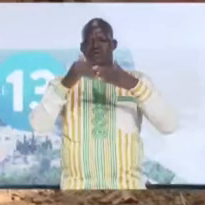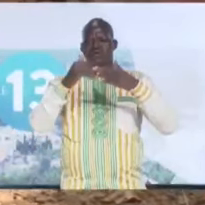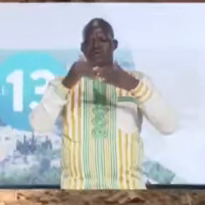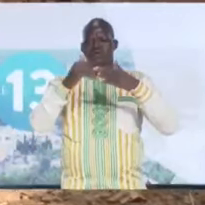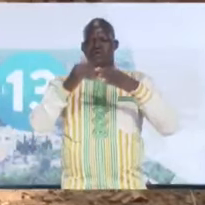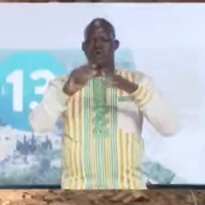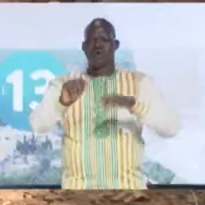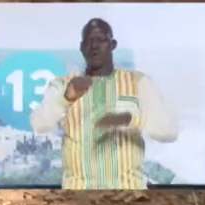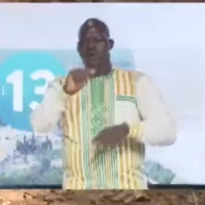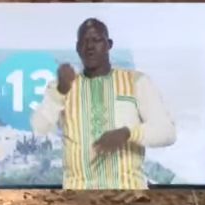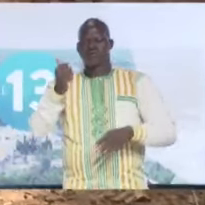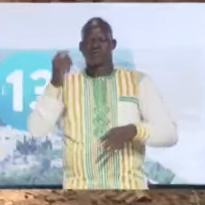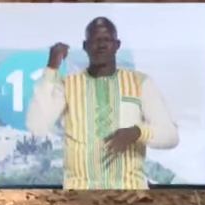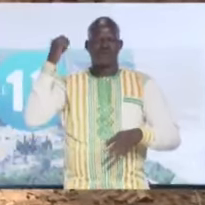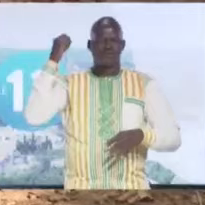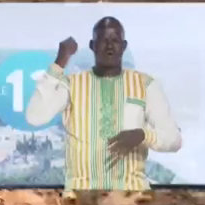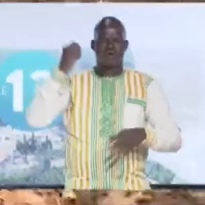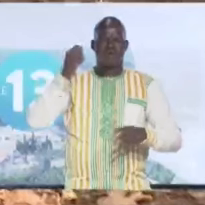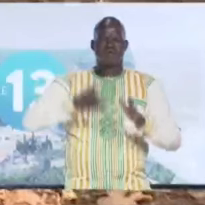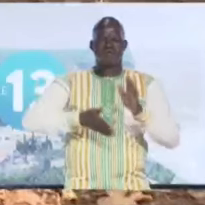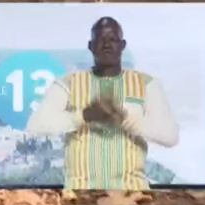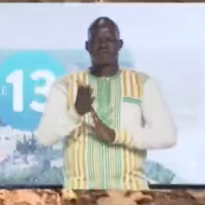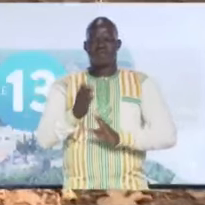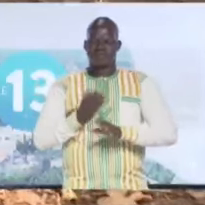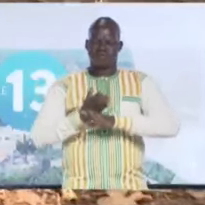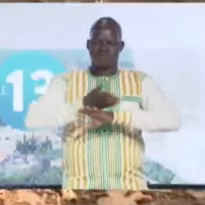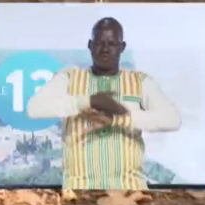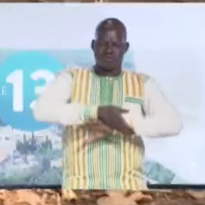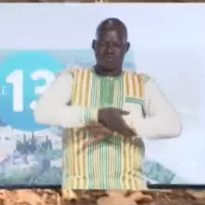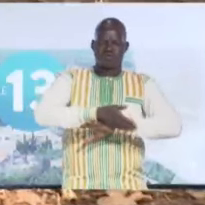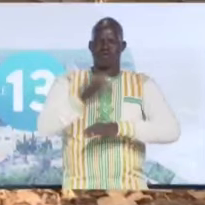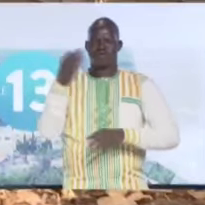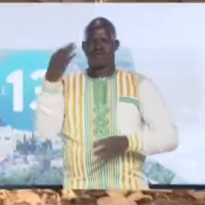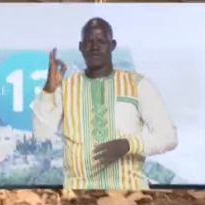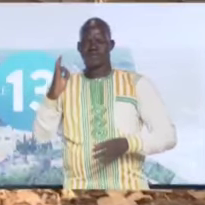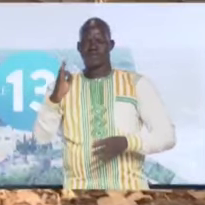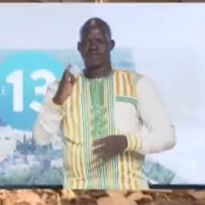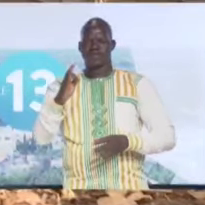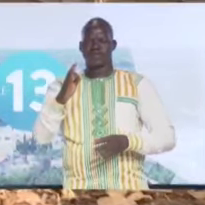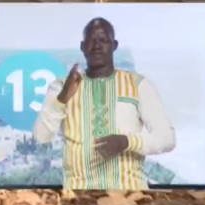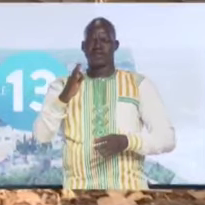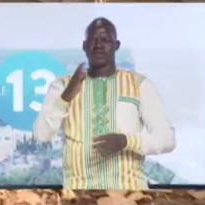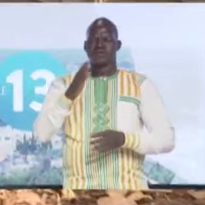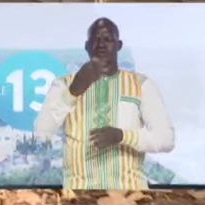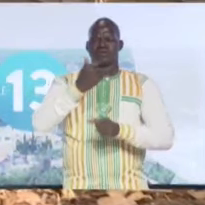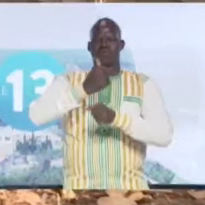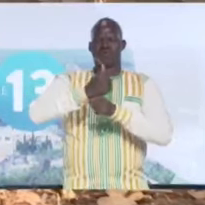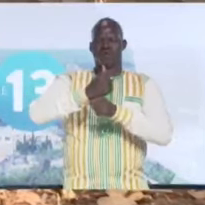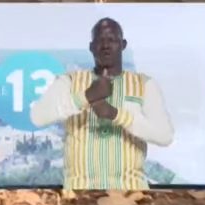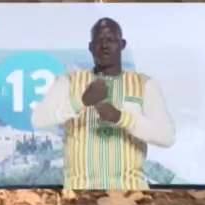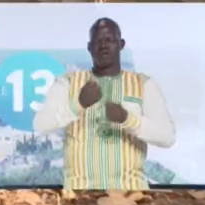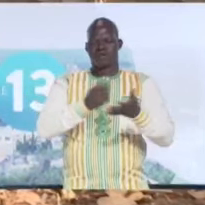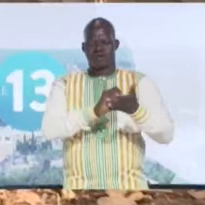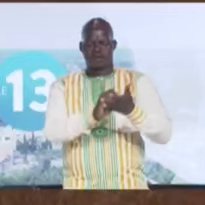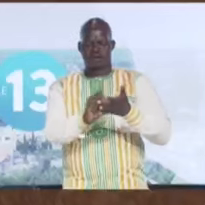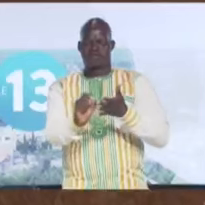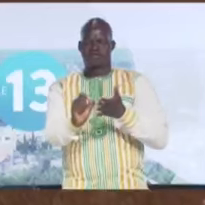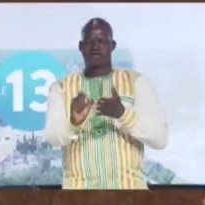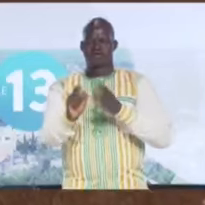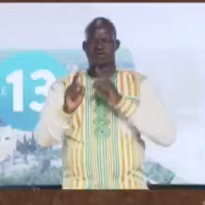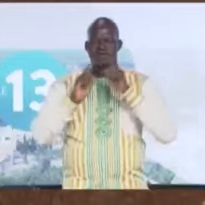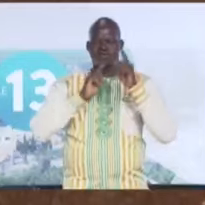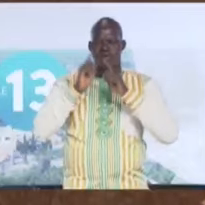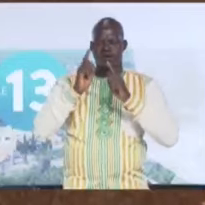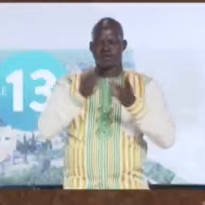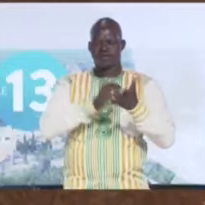un autre témoin du passage du colon français, cette borne avec une inscription parlante. C'est